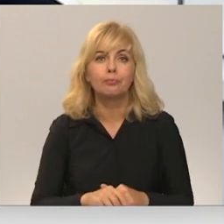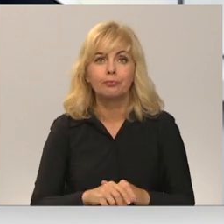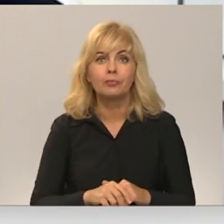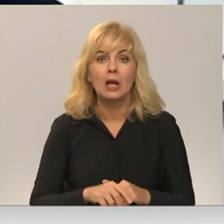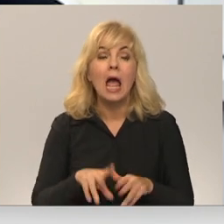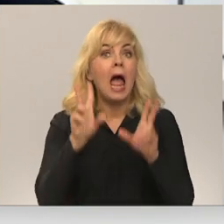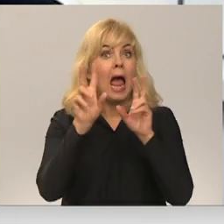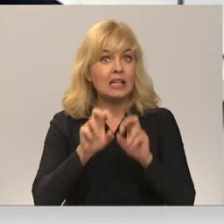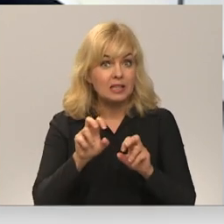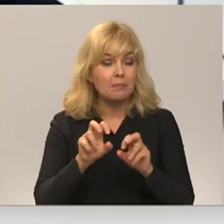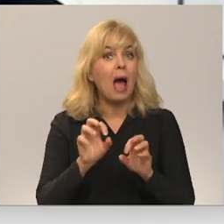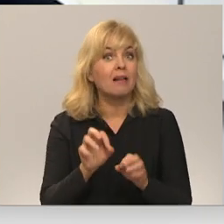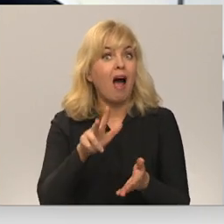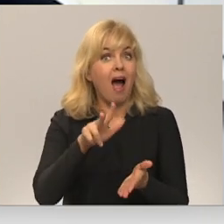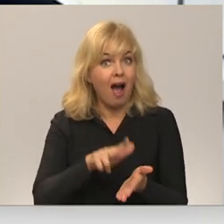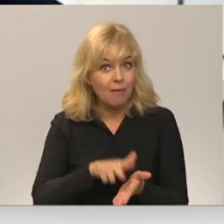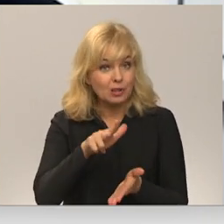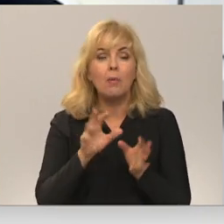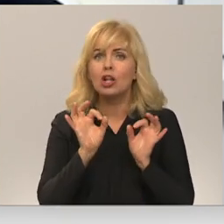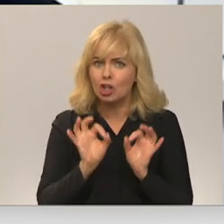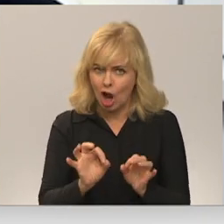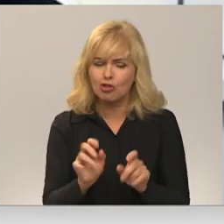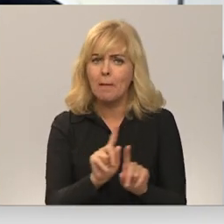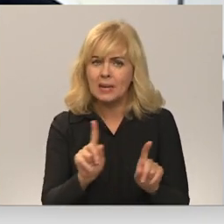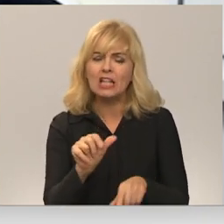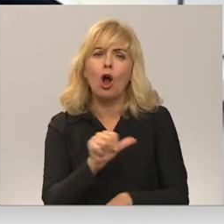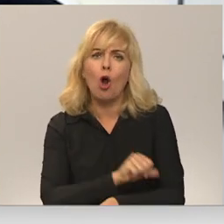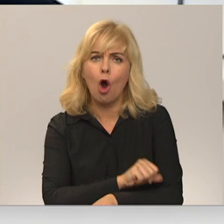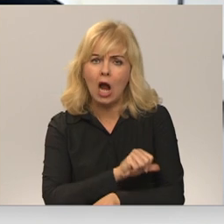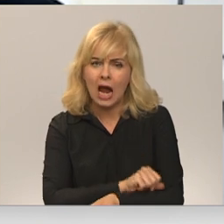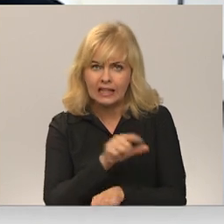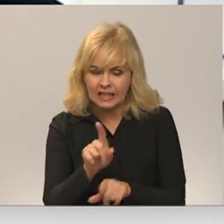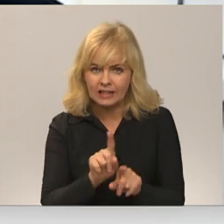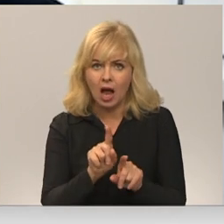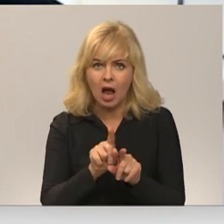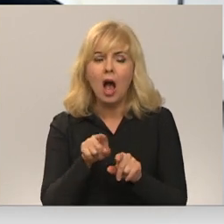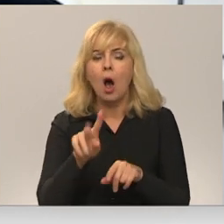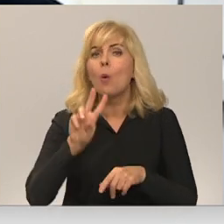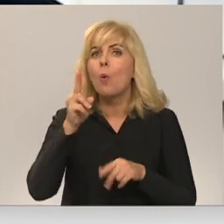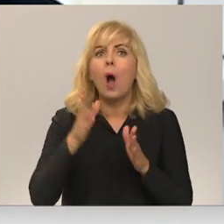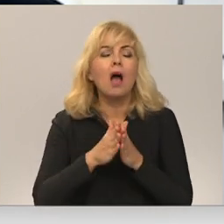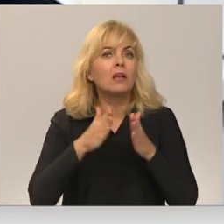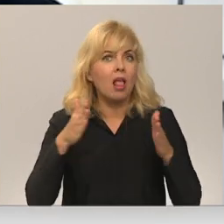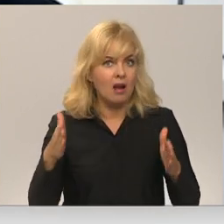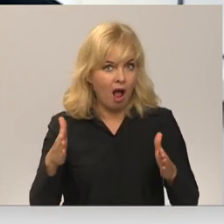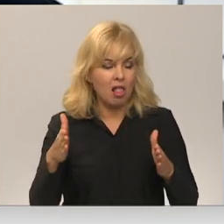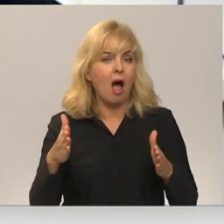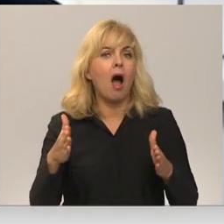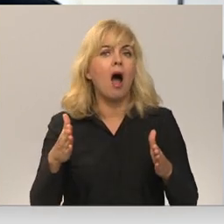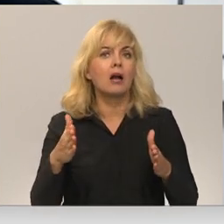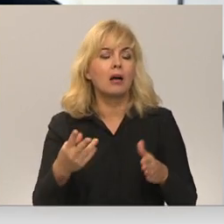Ja ekspertīze apstiprinās, ka tas ir tik tiešām kokaīns, tad tā būs otrā lielākā izņemšana